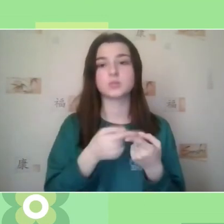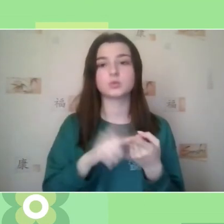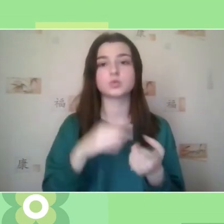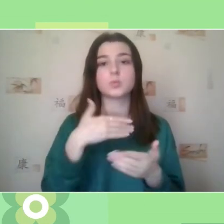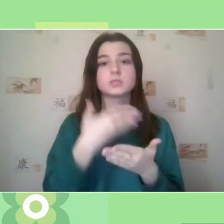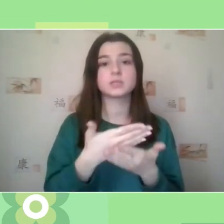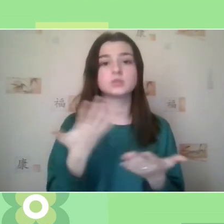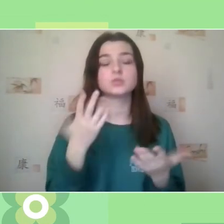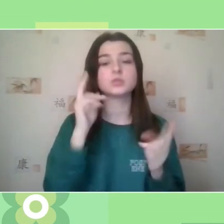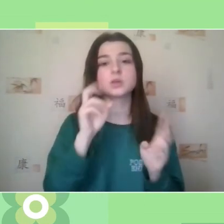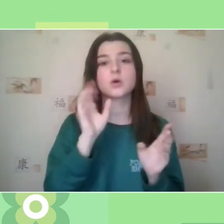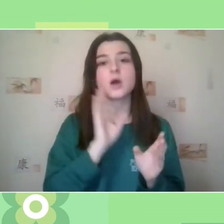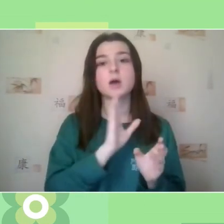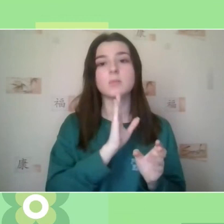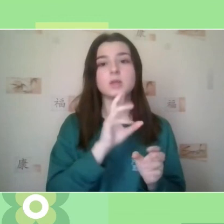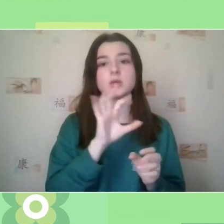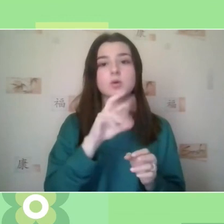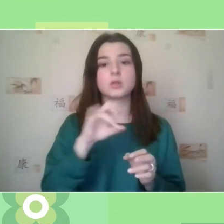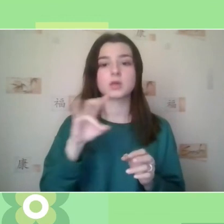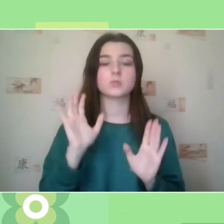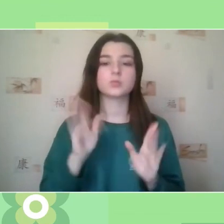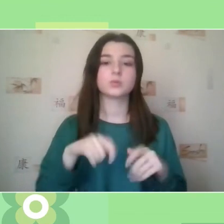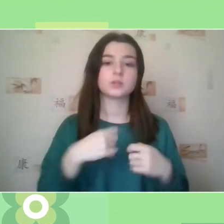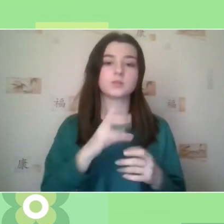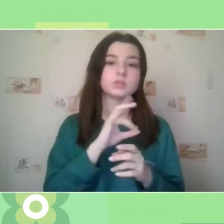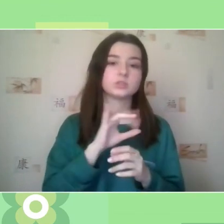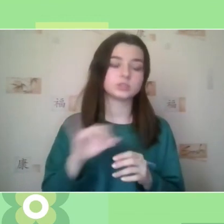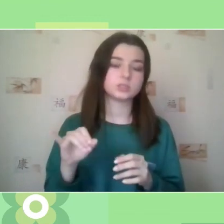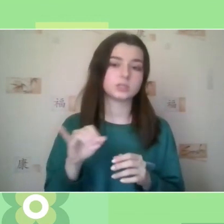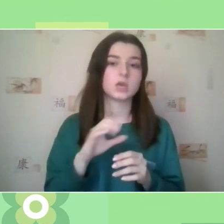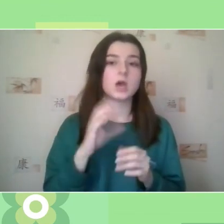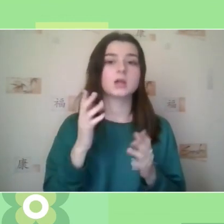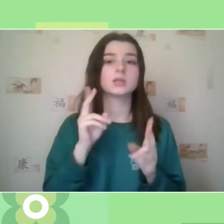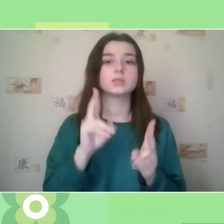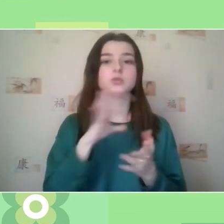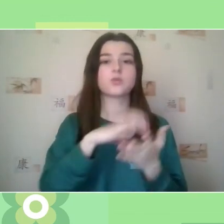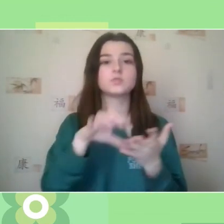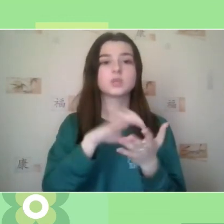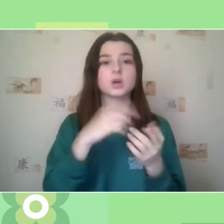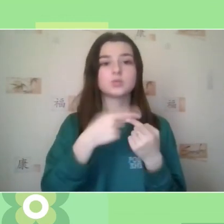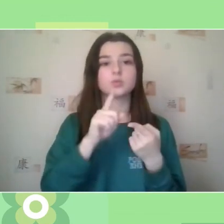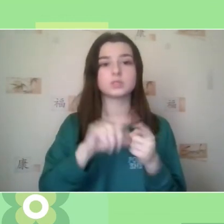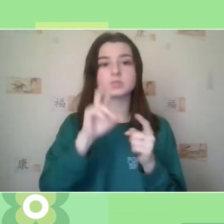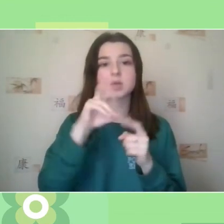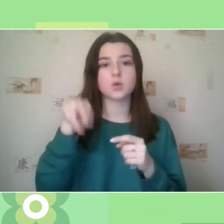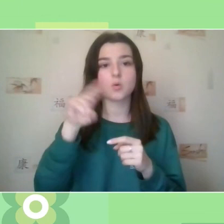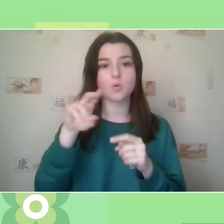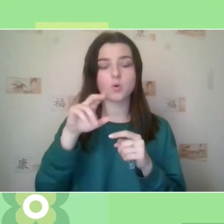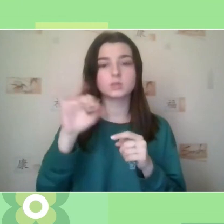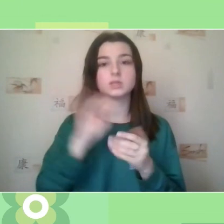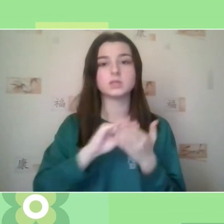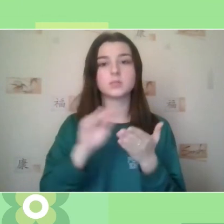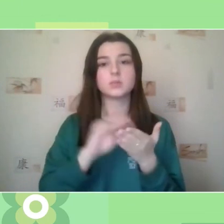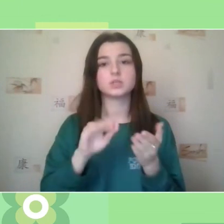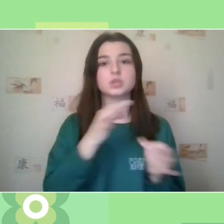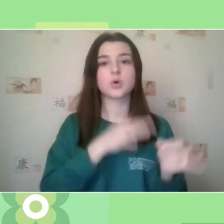пані Олена, як будете ви передавати чи ні, але ті, хто відсканує цей код, перейде в Фейсбук і напише мені коментар під